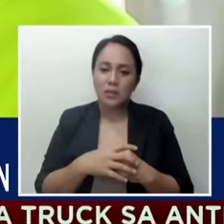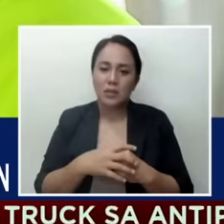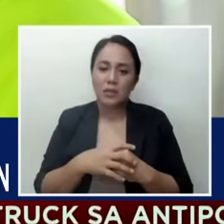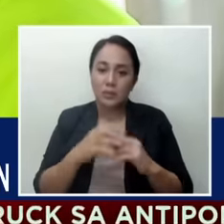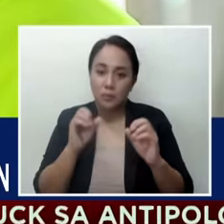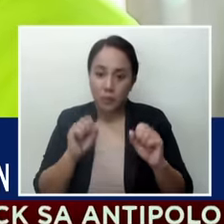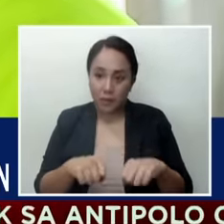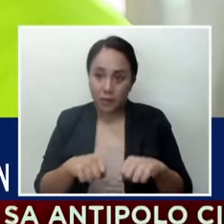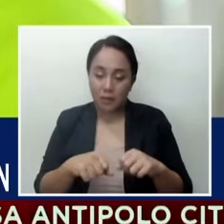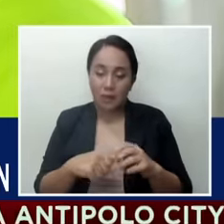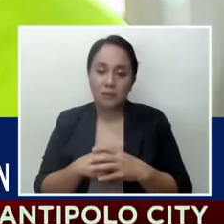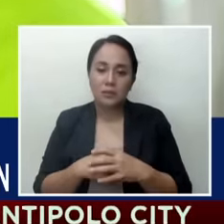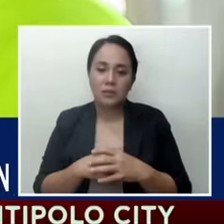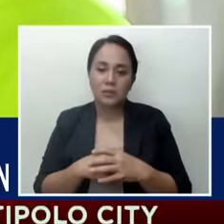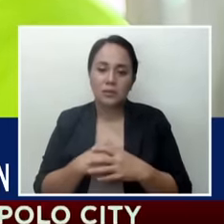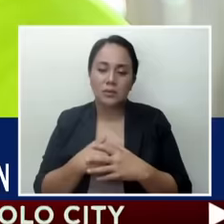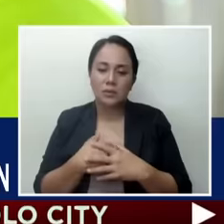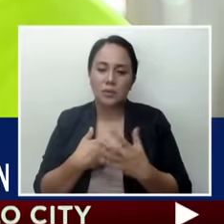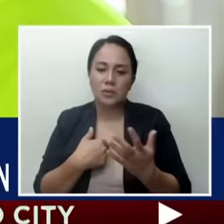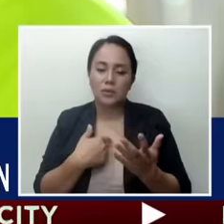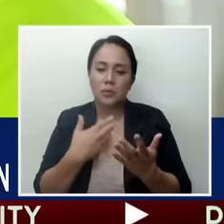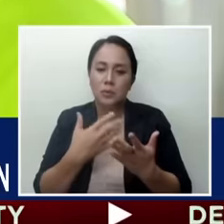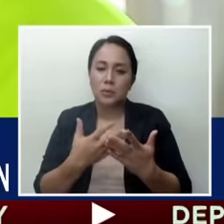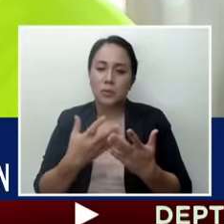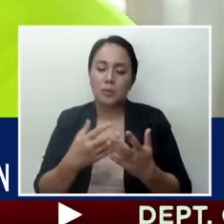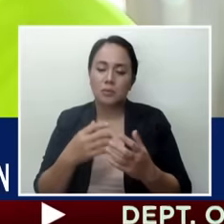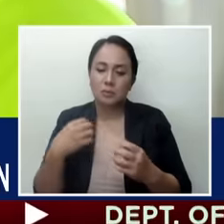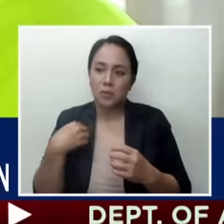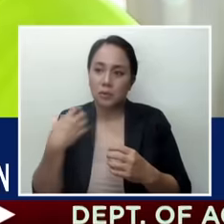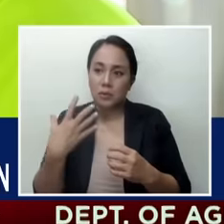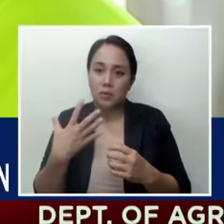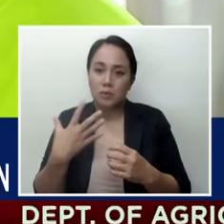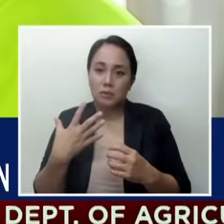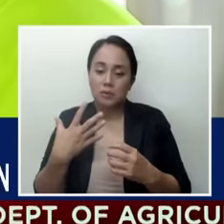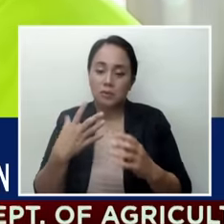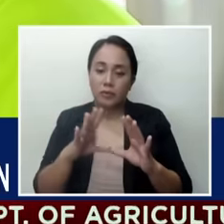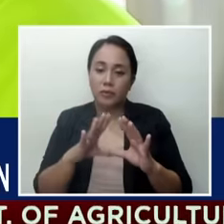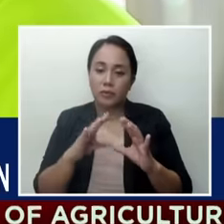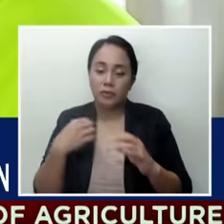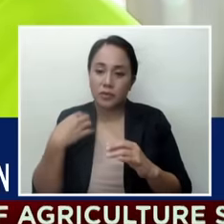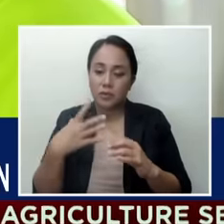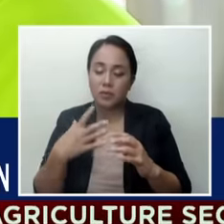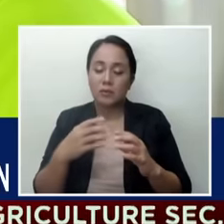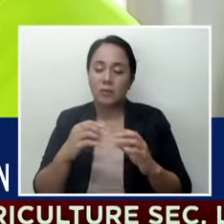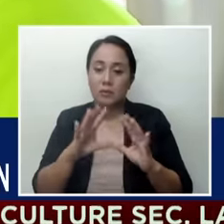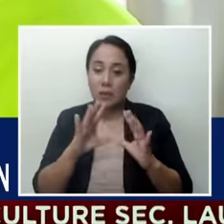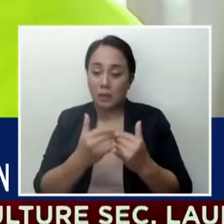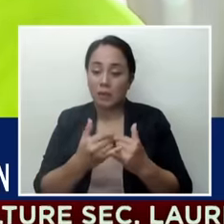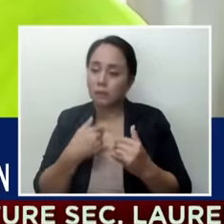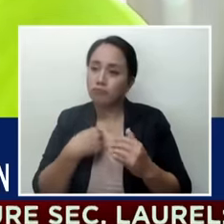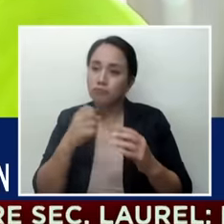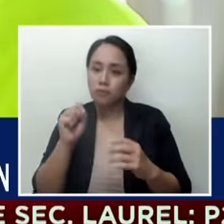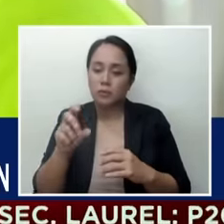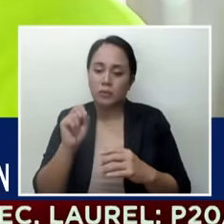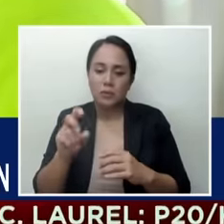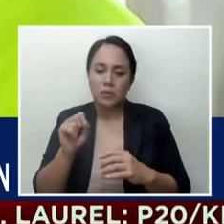pwede. Umuki naman mga barangay official. So ayun, nagkaroon sila ng agreement na ang